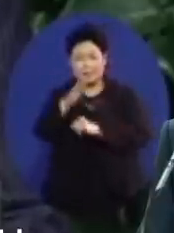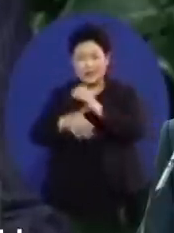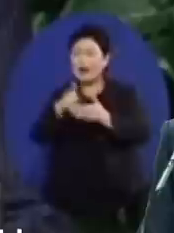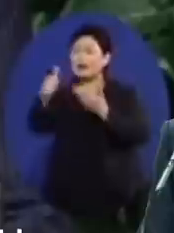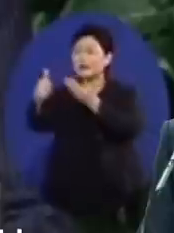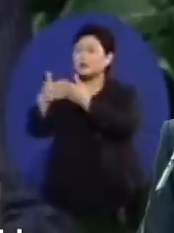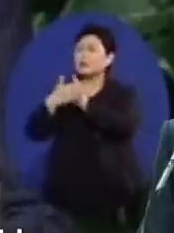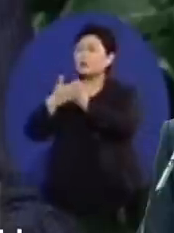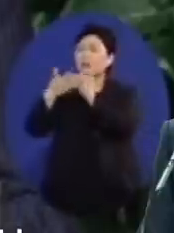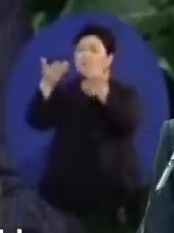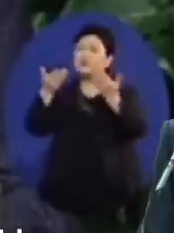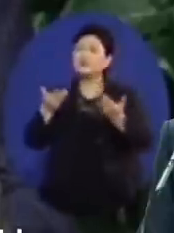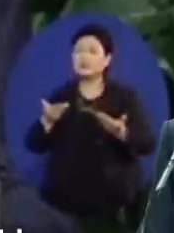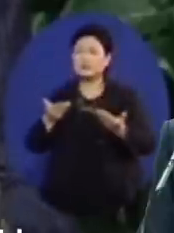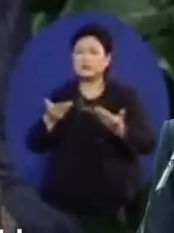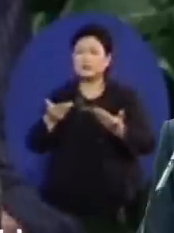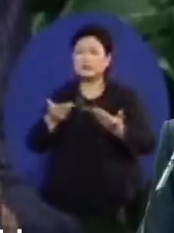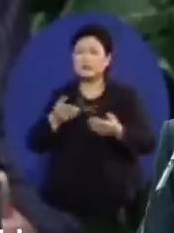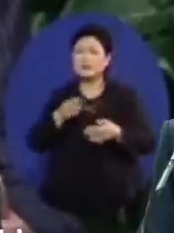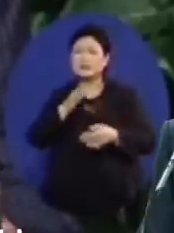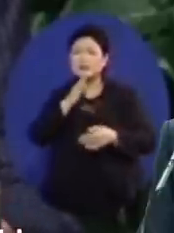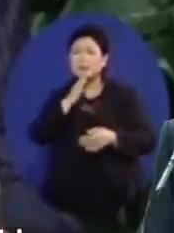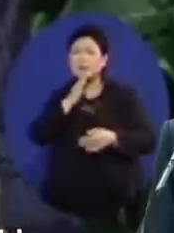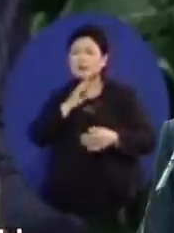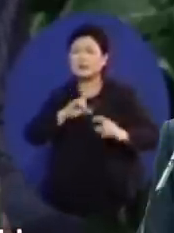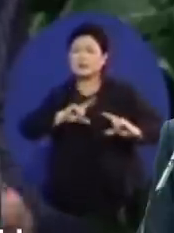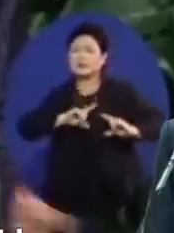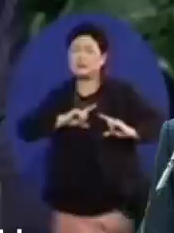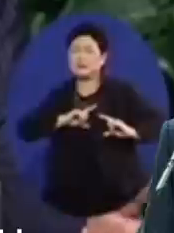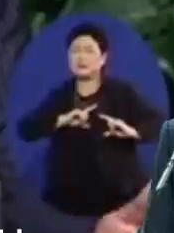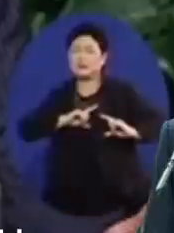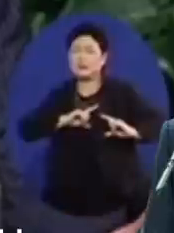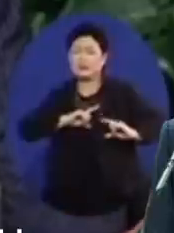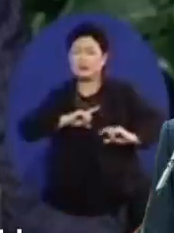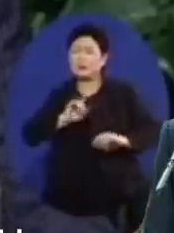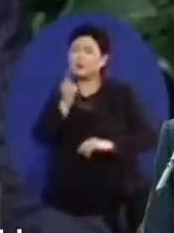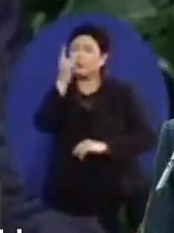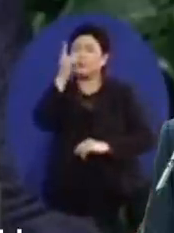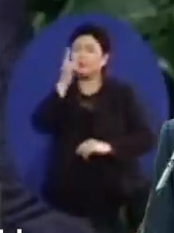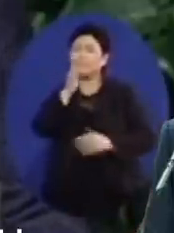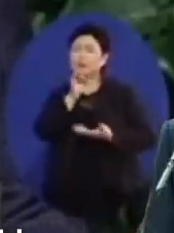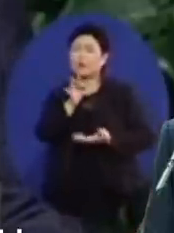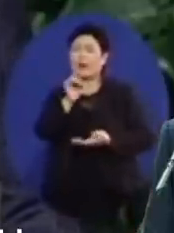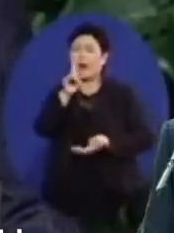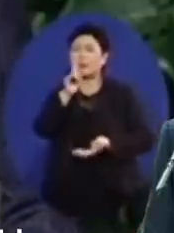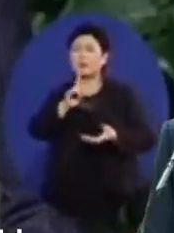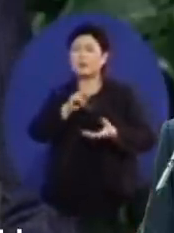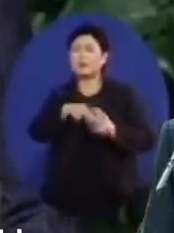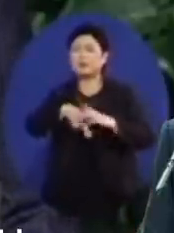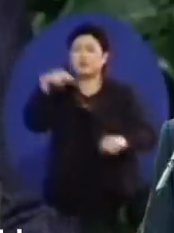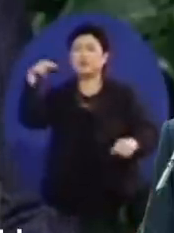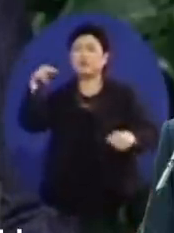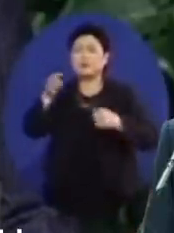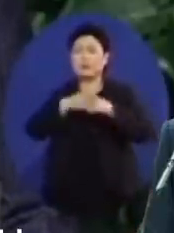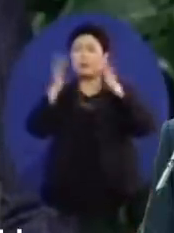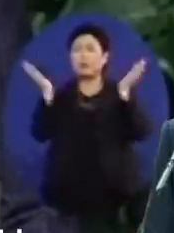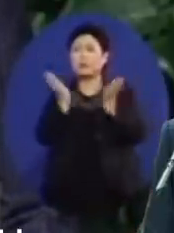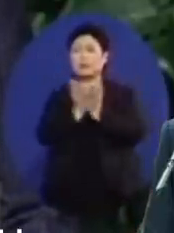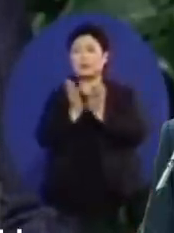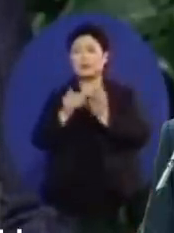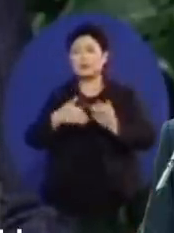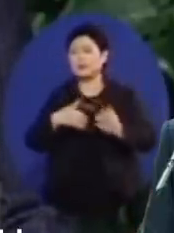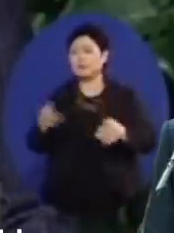하나님께서 도와주셔서 지위, 명예, 권세, 돈 아무것도 가진 것 없습니다. 다